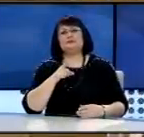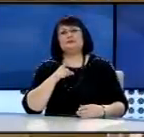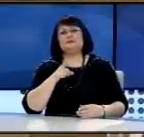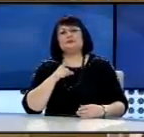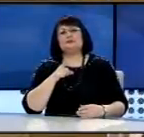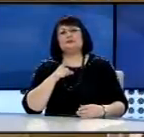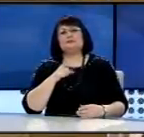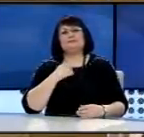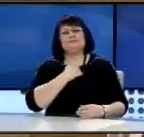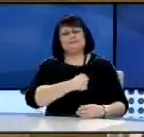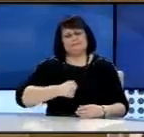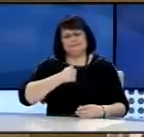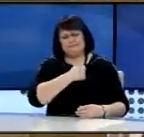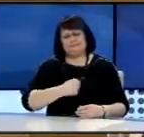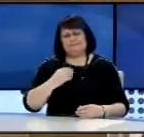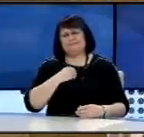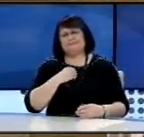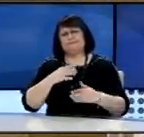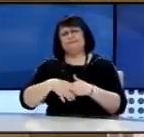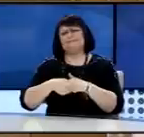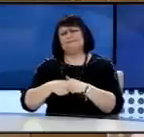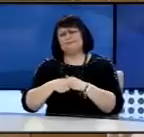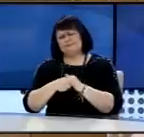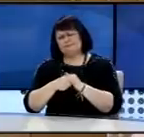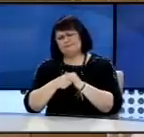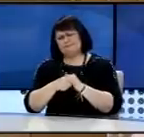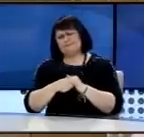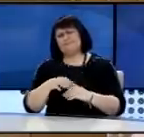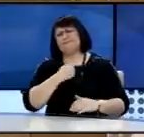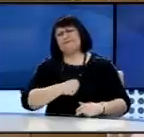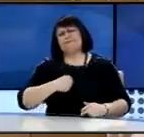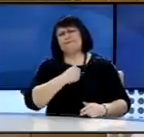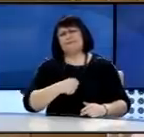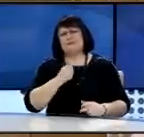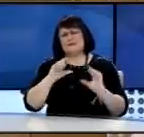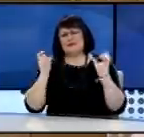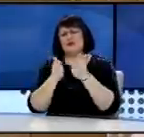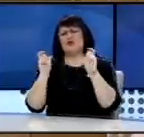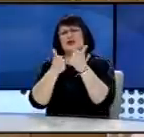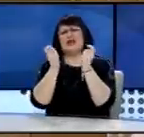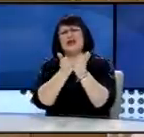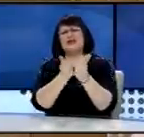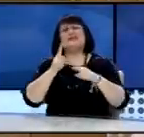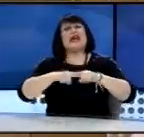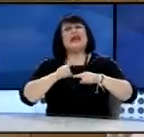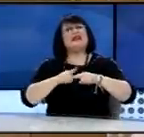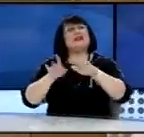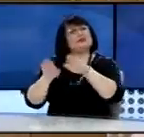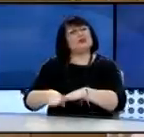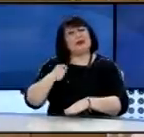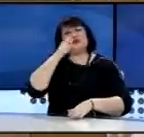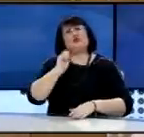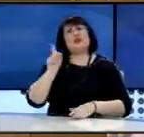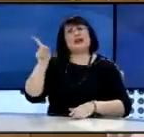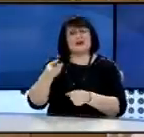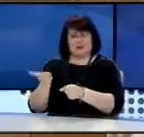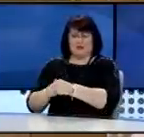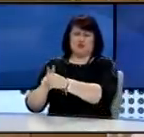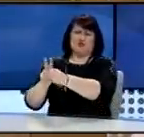τη βαθιά μας λήψη, τα βαθιά μας συλληπιτήρια στις οικογένειες των ομογενών μας